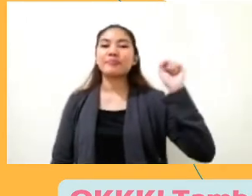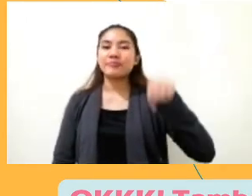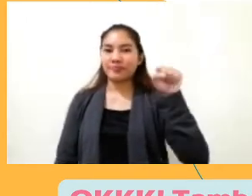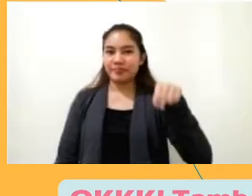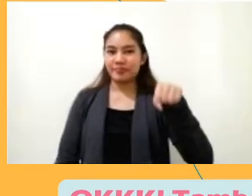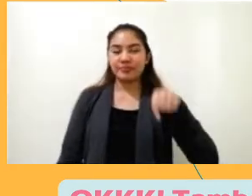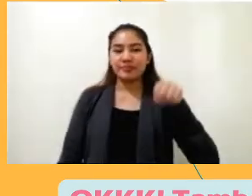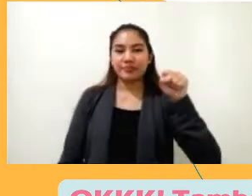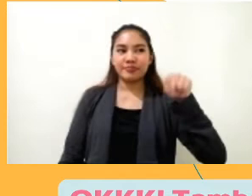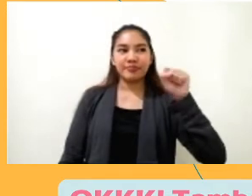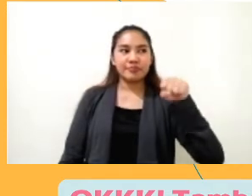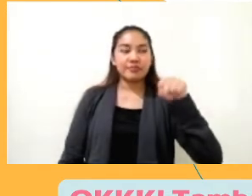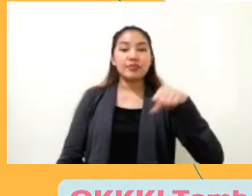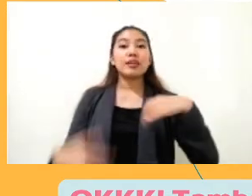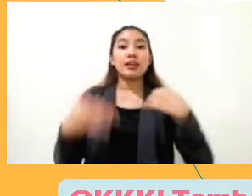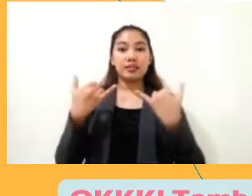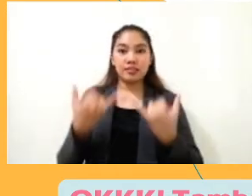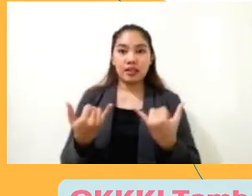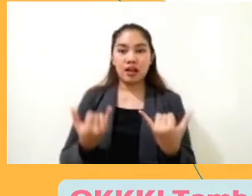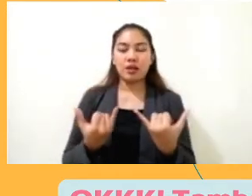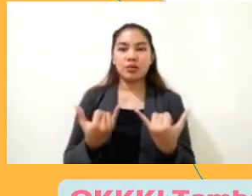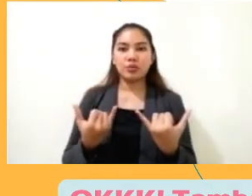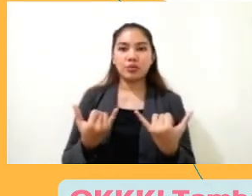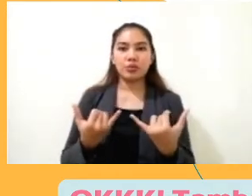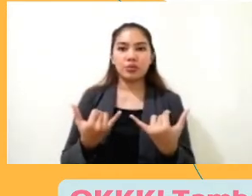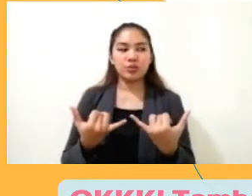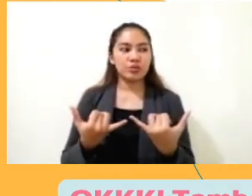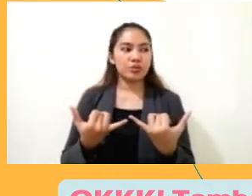Yan. Ngayon,